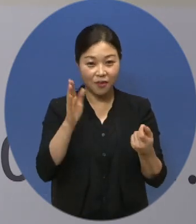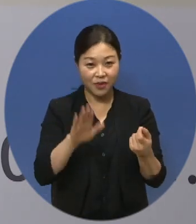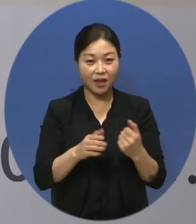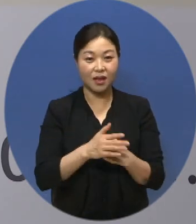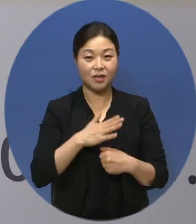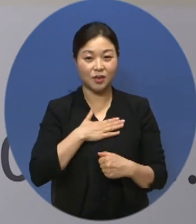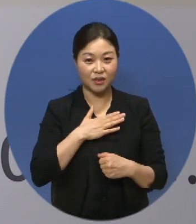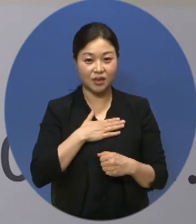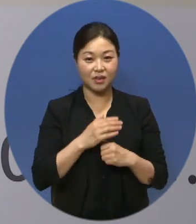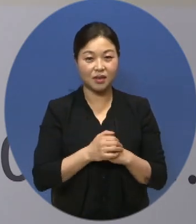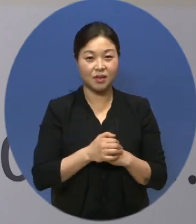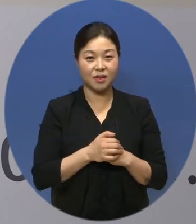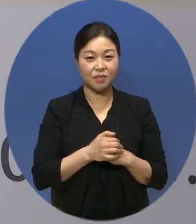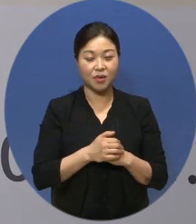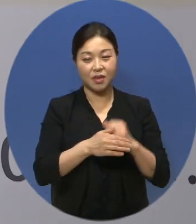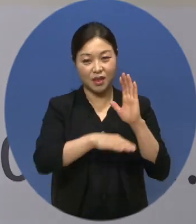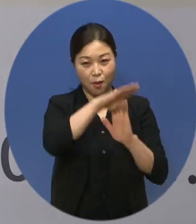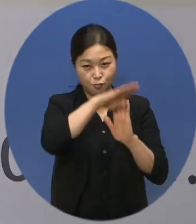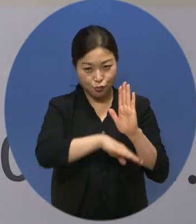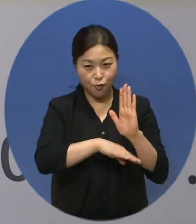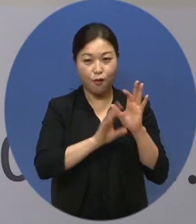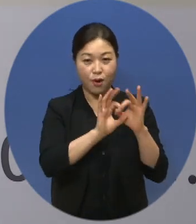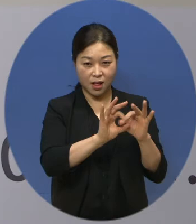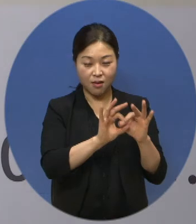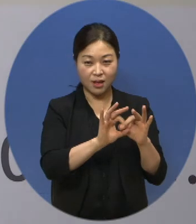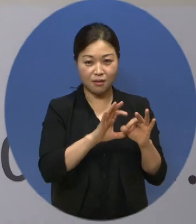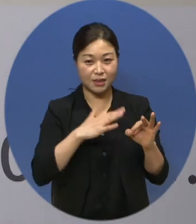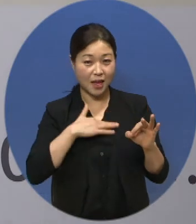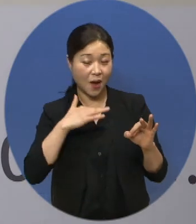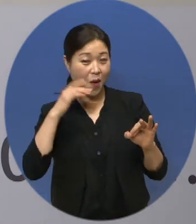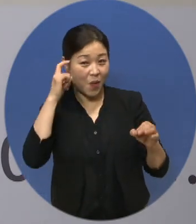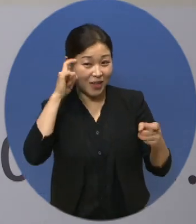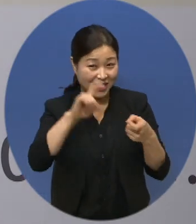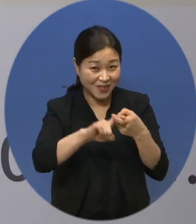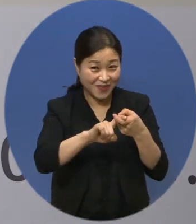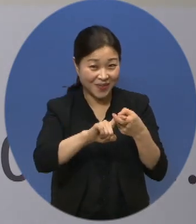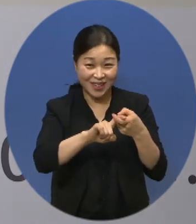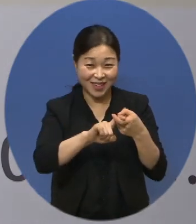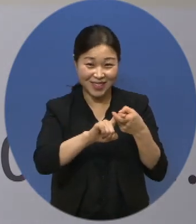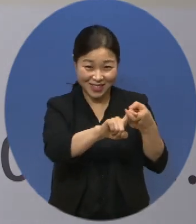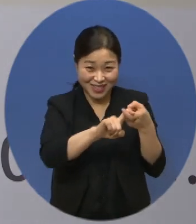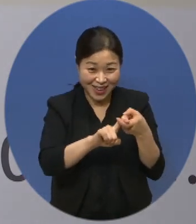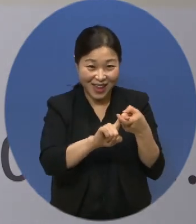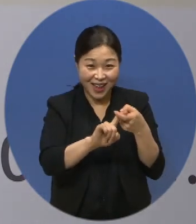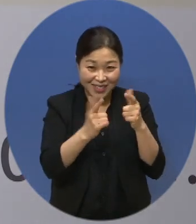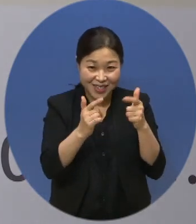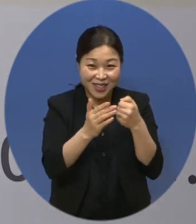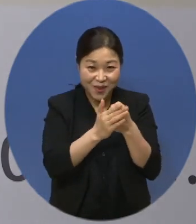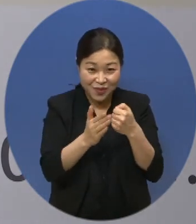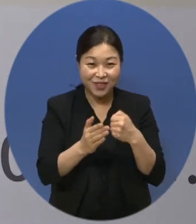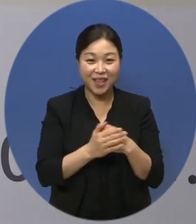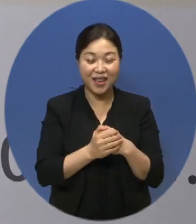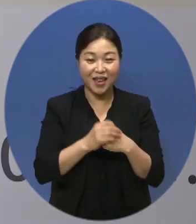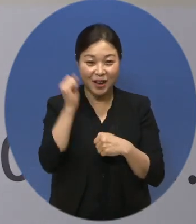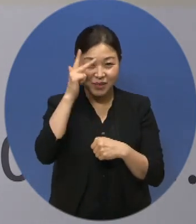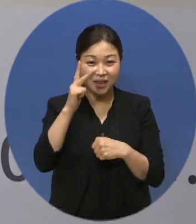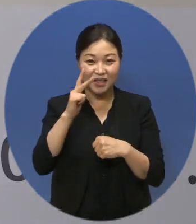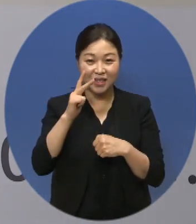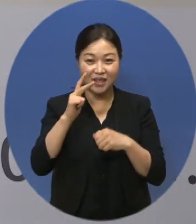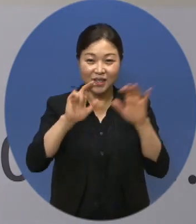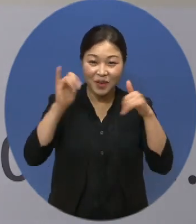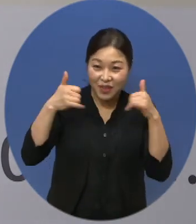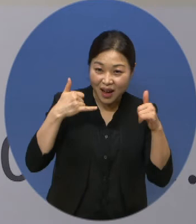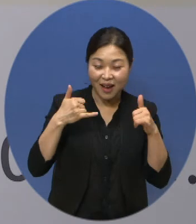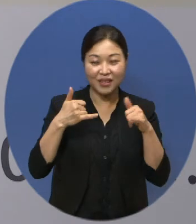남북 관련된 뭐 어떤 곳에 발을 담고 있지는 않고요. 그래서 그런 관련된 연락을 주셔서 저도 좀 얼떨떨하게 이쪽 저쪽 어떤